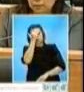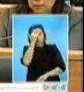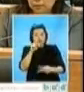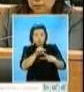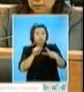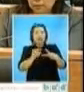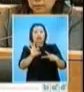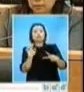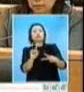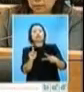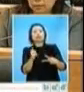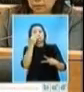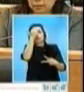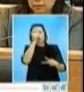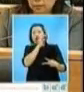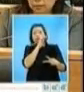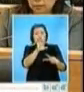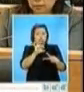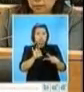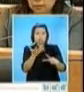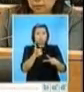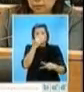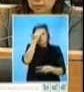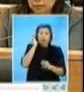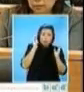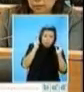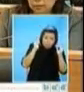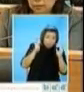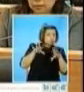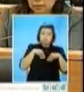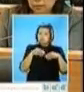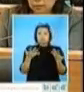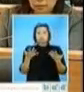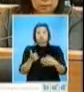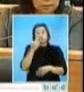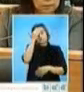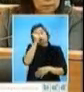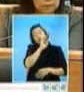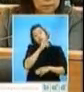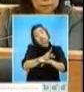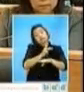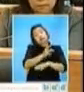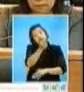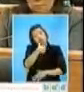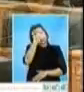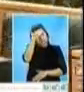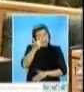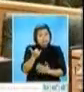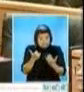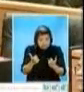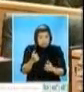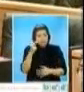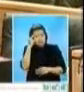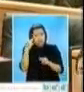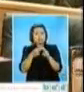ร้อยถ้าไม่เช่นนั้นแล้วสภานี้เดินไม่ได้ครับพวกผมยอมไม่ได้ครับถ้าท่านประธานบอกว่าท่านประธานเซ็นไปด้วยความรู้เท่า